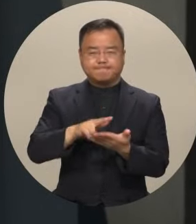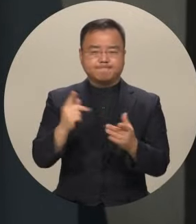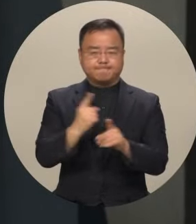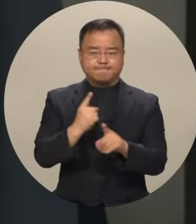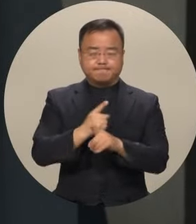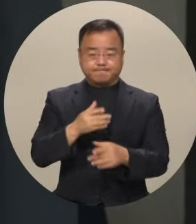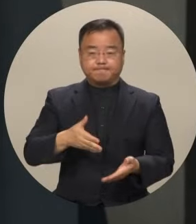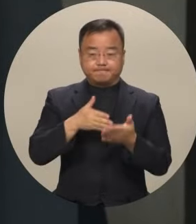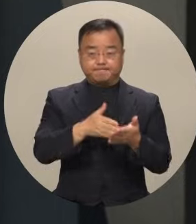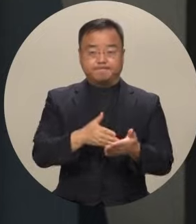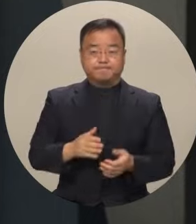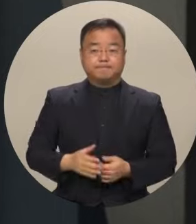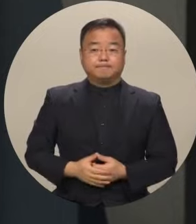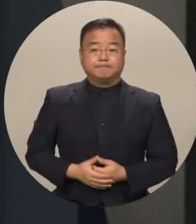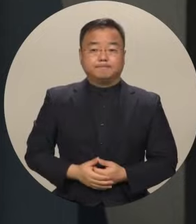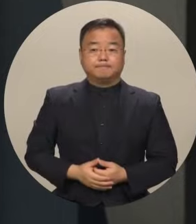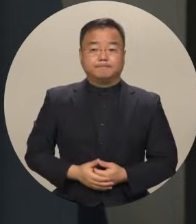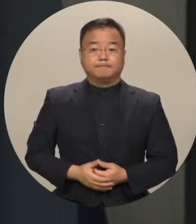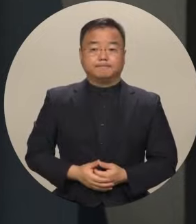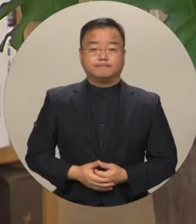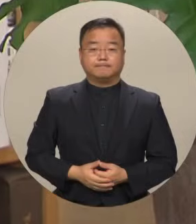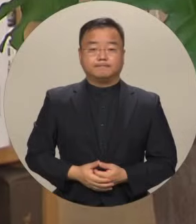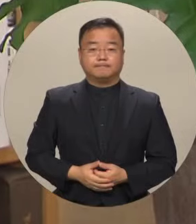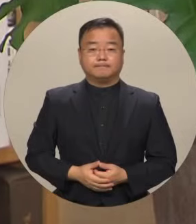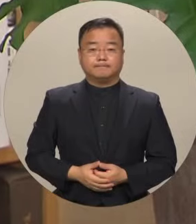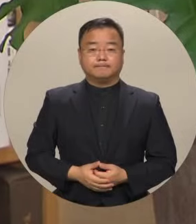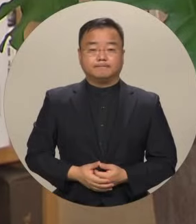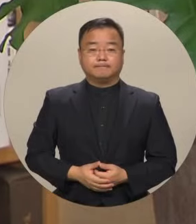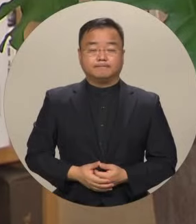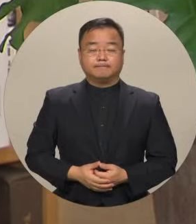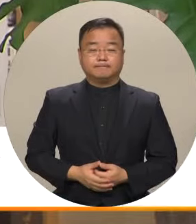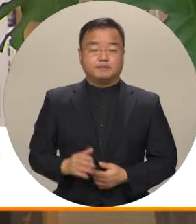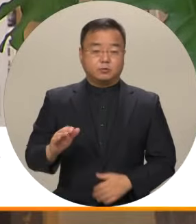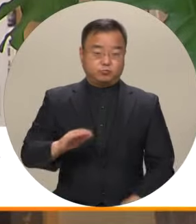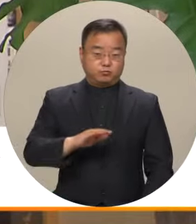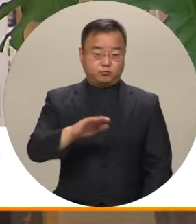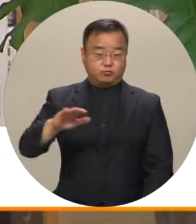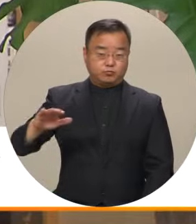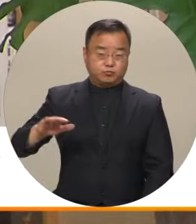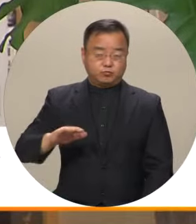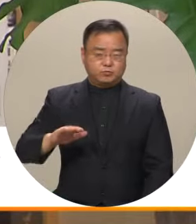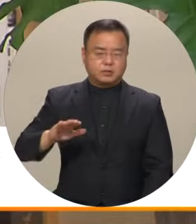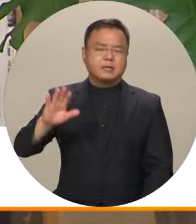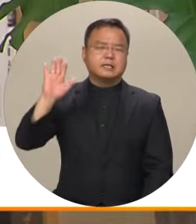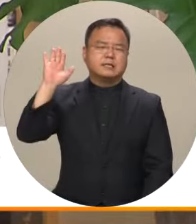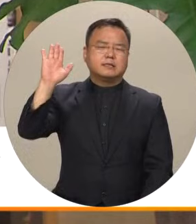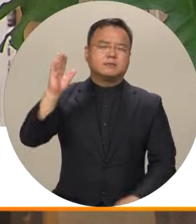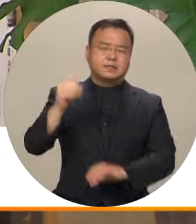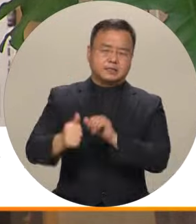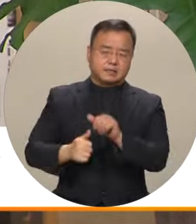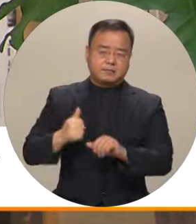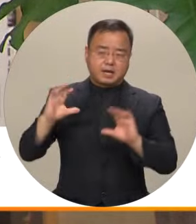있는데요 직접 들어보겠습니다 우리의 미래의 아이들은